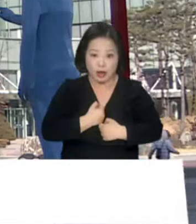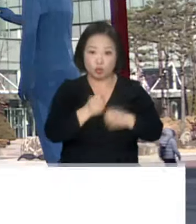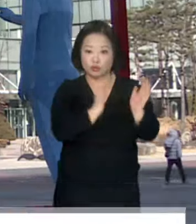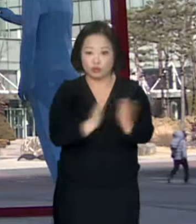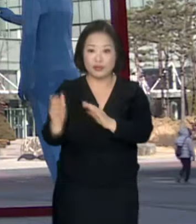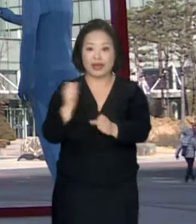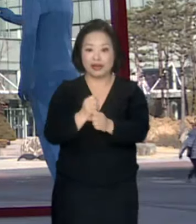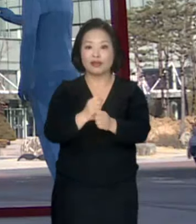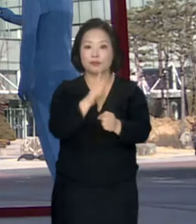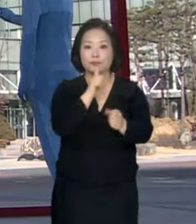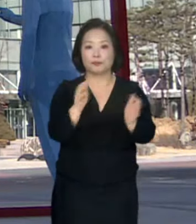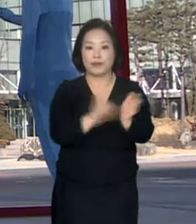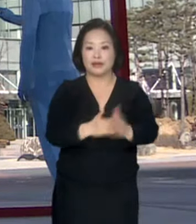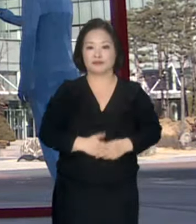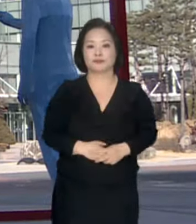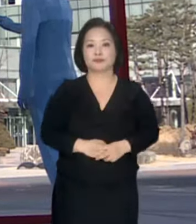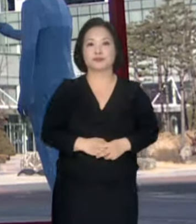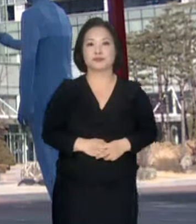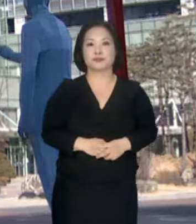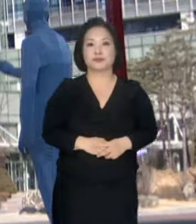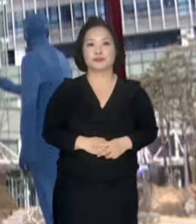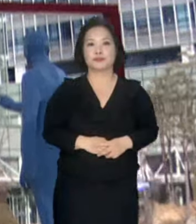마련하겠다고 밝혔습니다